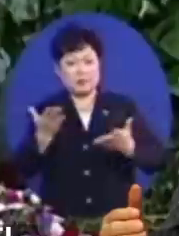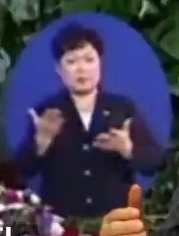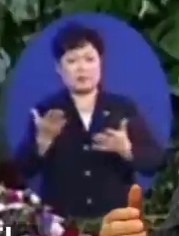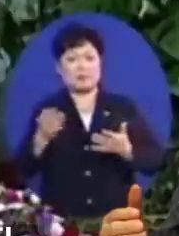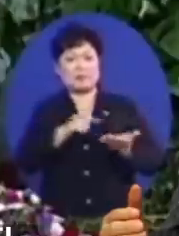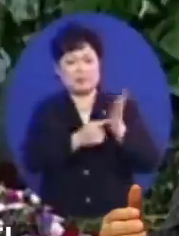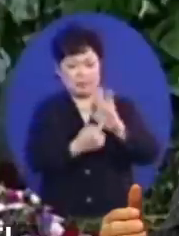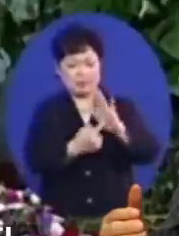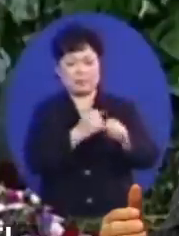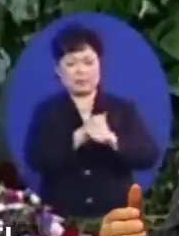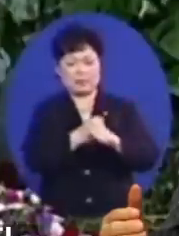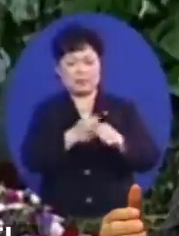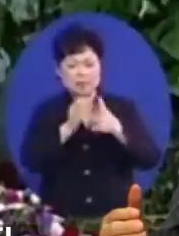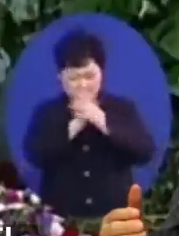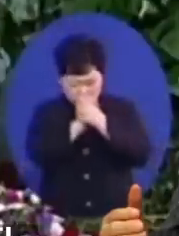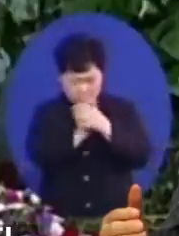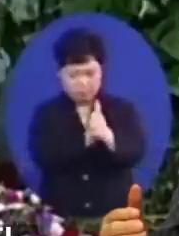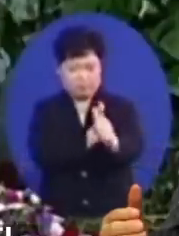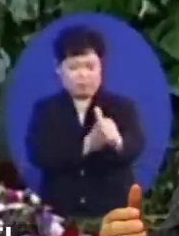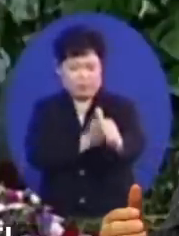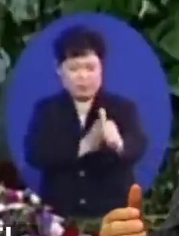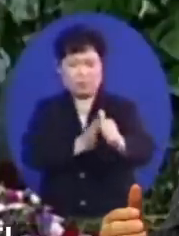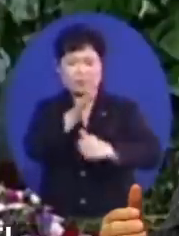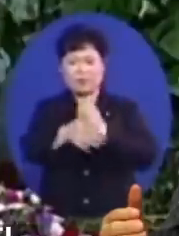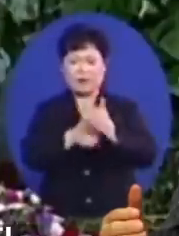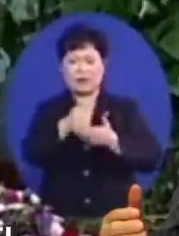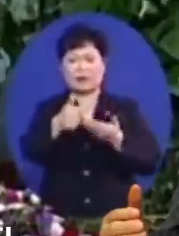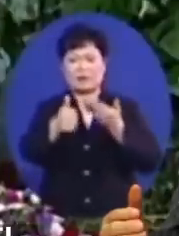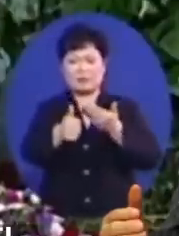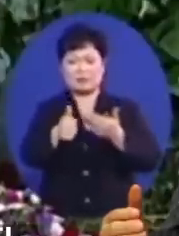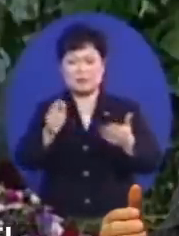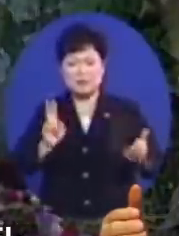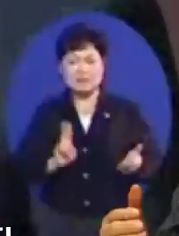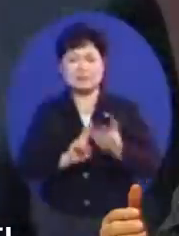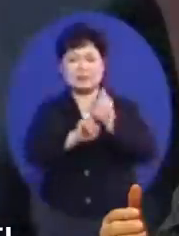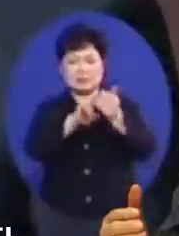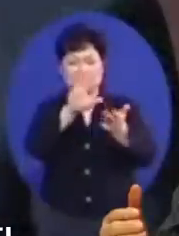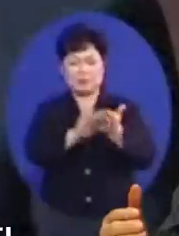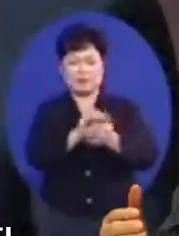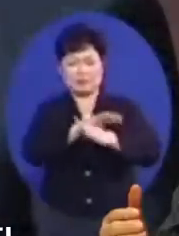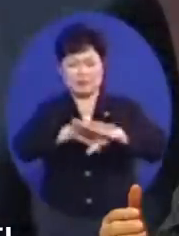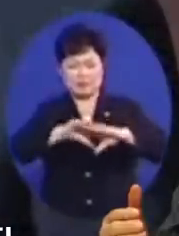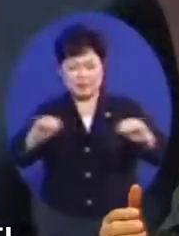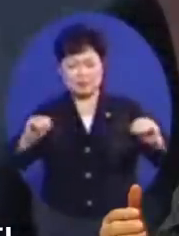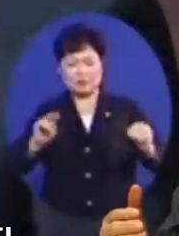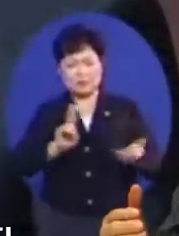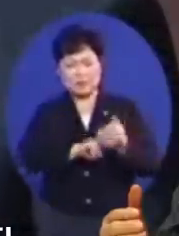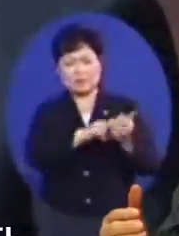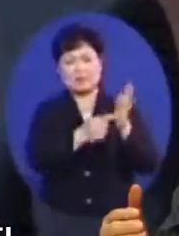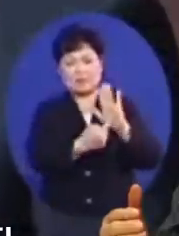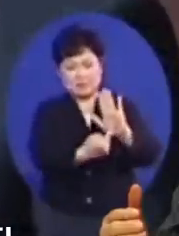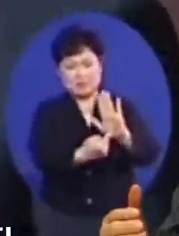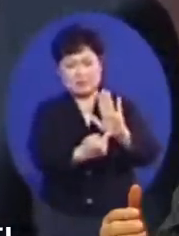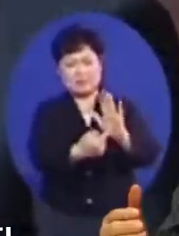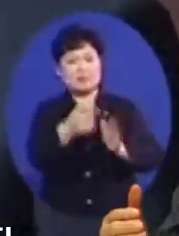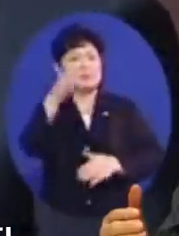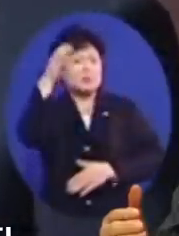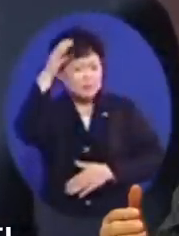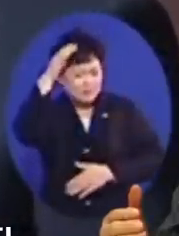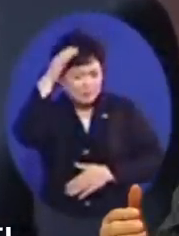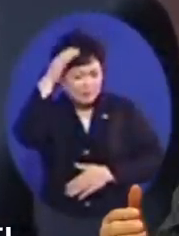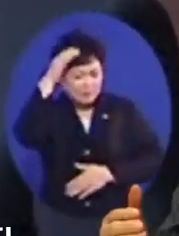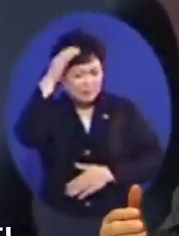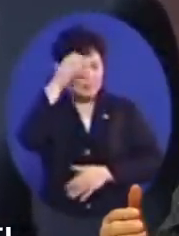때는 기도하고 구하고 하나님이 기적적으로 문제를 해결하고 기적을 나타내 주실 것을 기대해야 되는